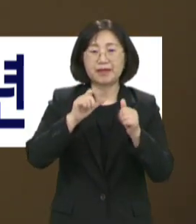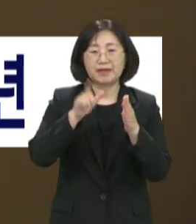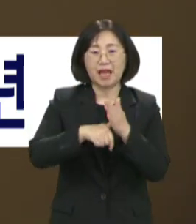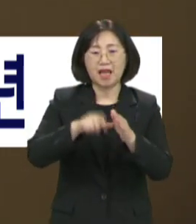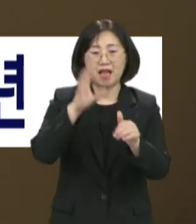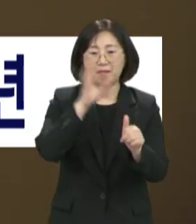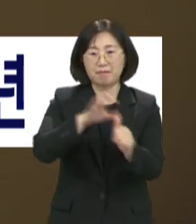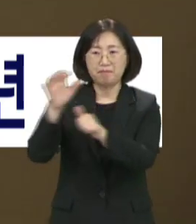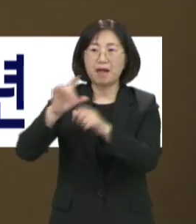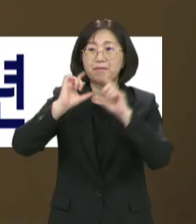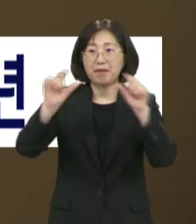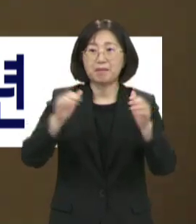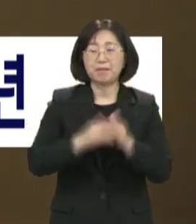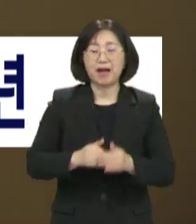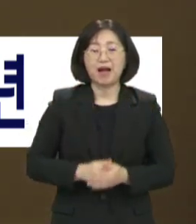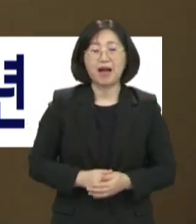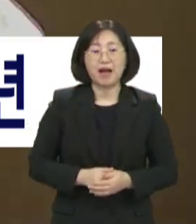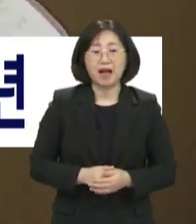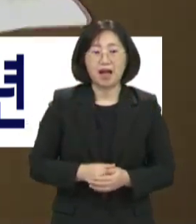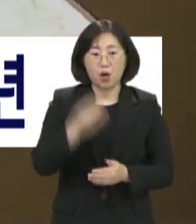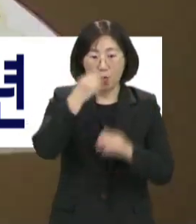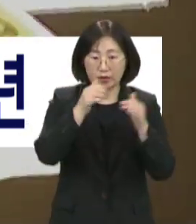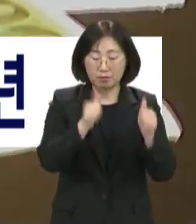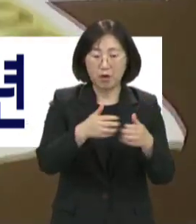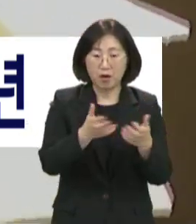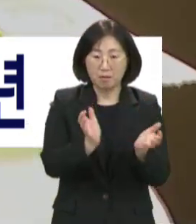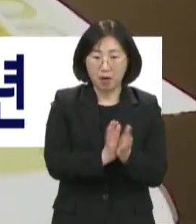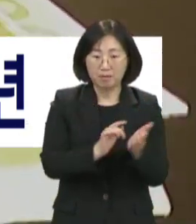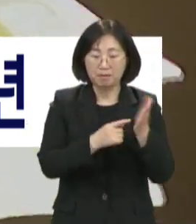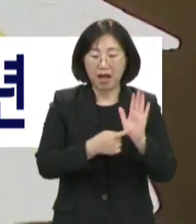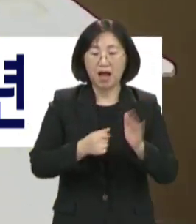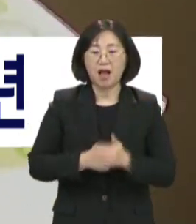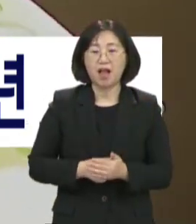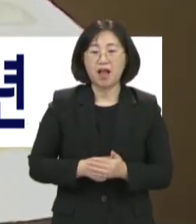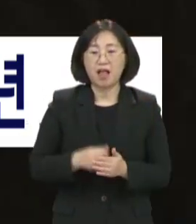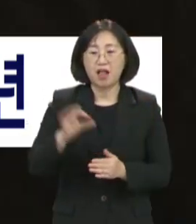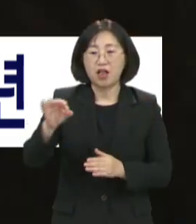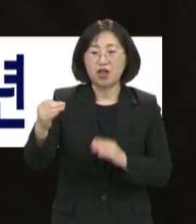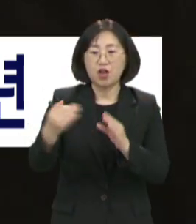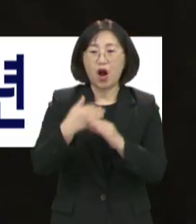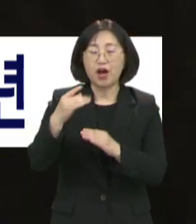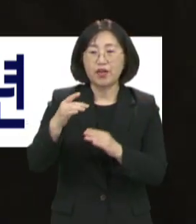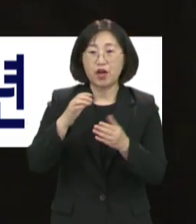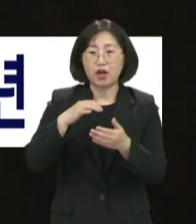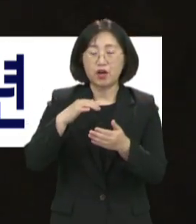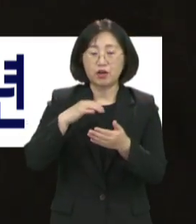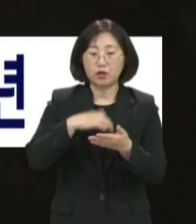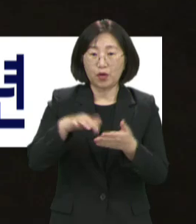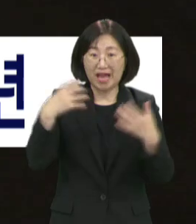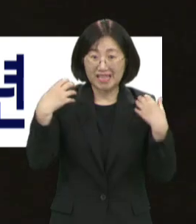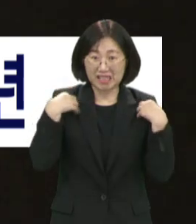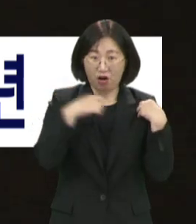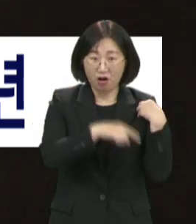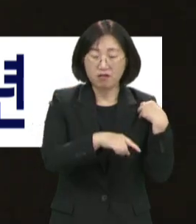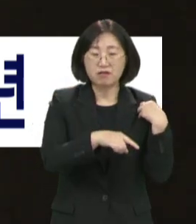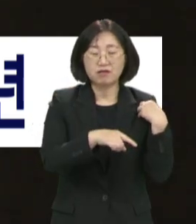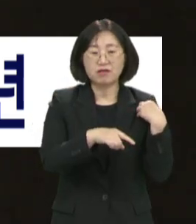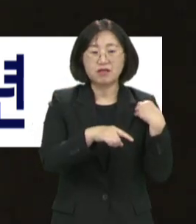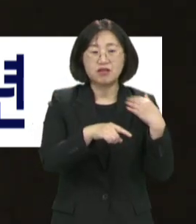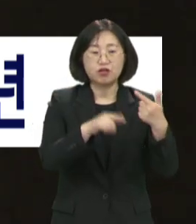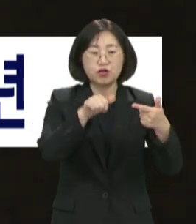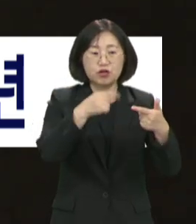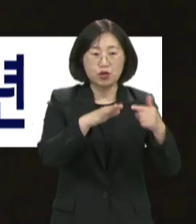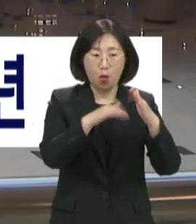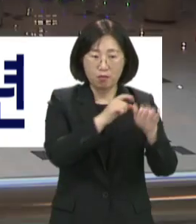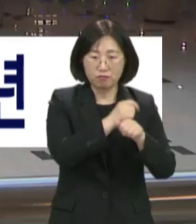선고받았습니다. 대전고법 제3형사부는 뇌물 등의 혐의로 기소된 전통계청 6급 공무원과 인쇄업자에게